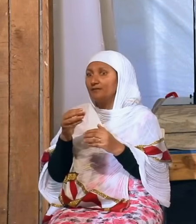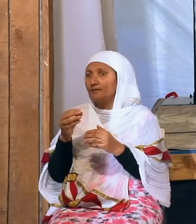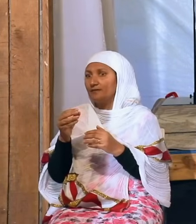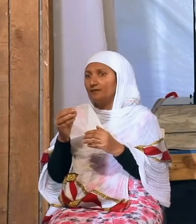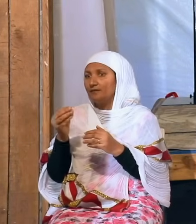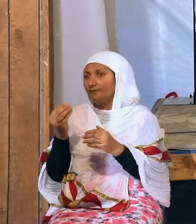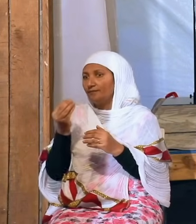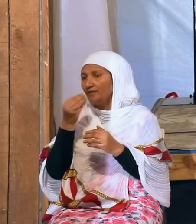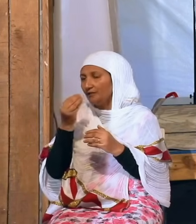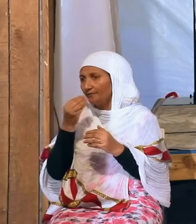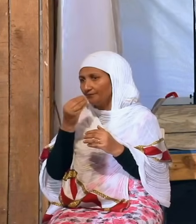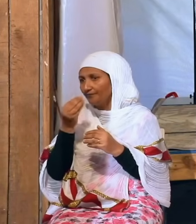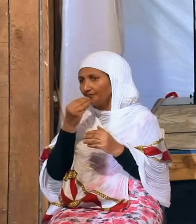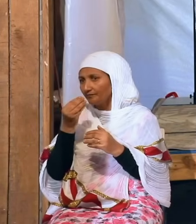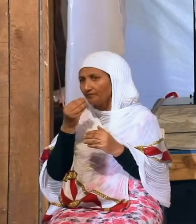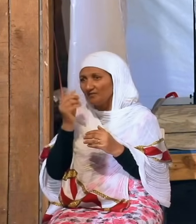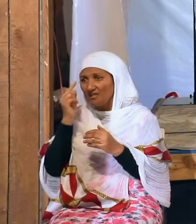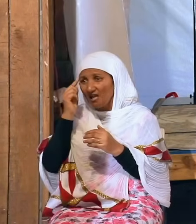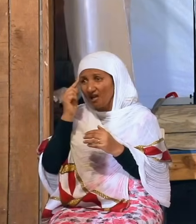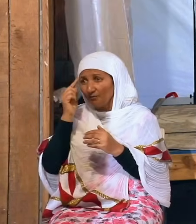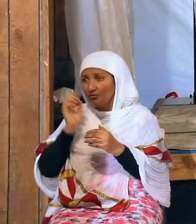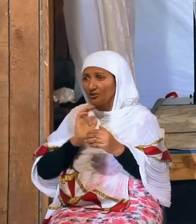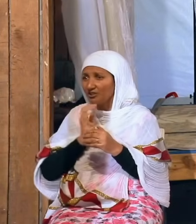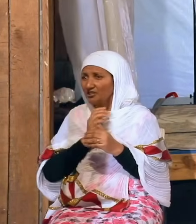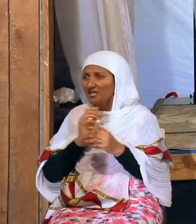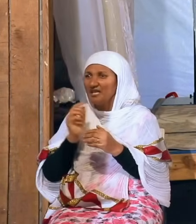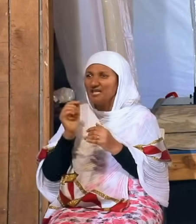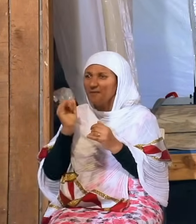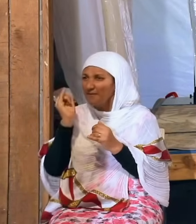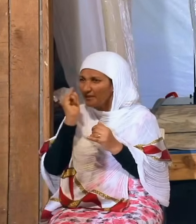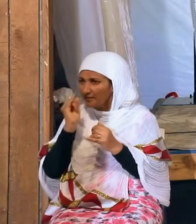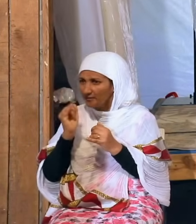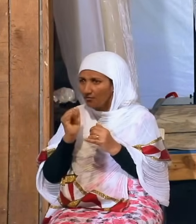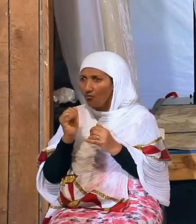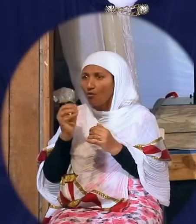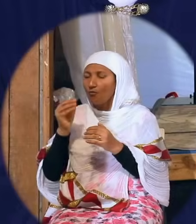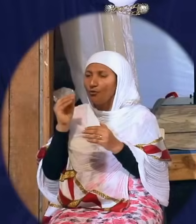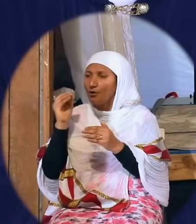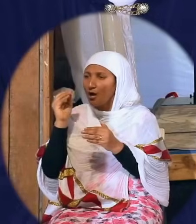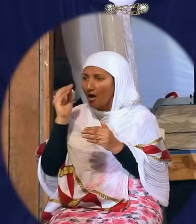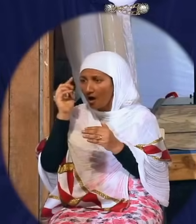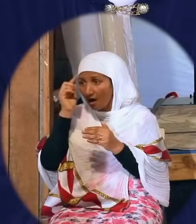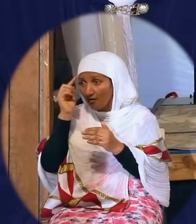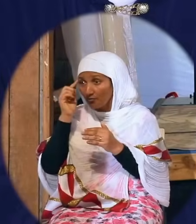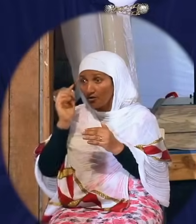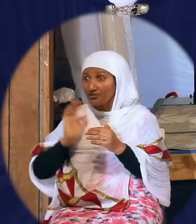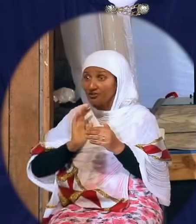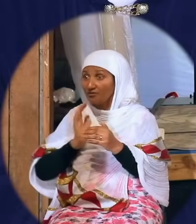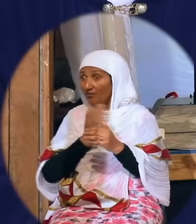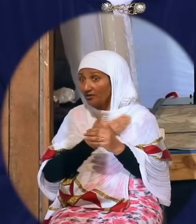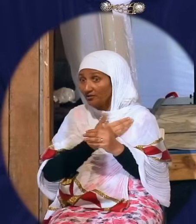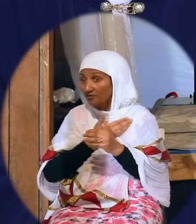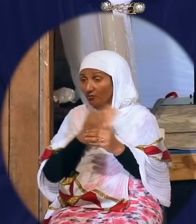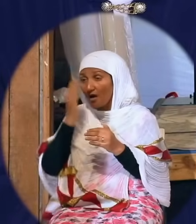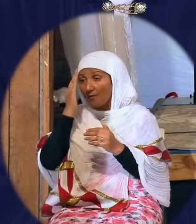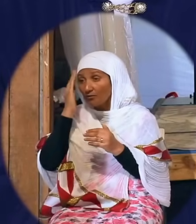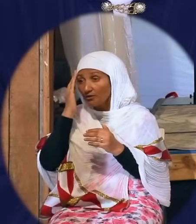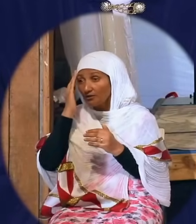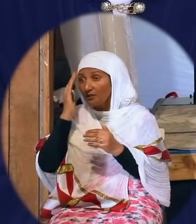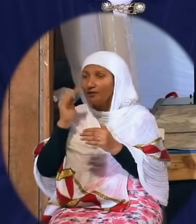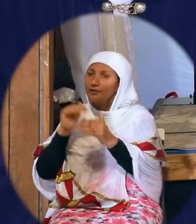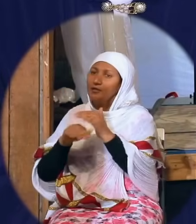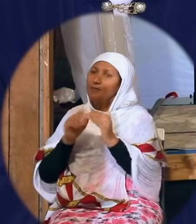ነው አይደለም ልክ እንደዚያ ነው አይምሮአችንም የሚቀርጸው ወደ አይምሮአችን የገባው ነገር ነው ያን ያልተቆጣጠረ ወላጅ